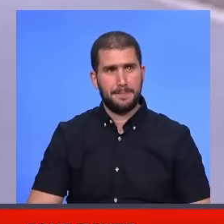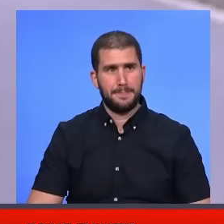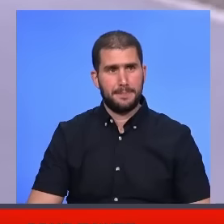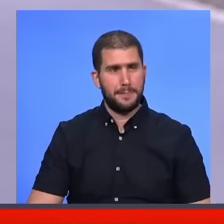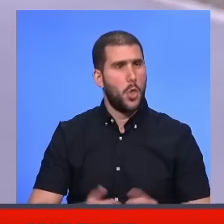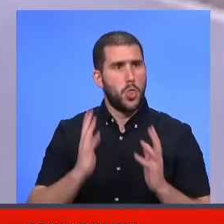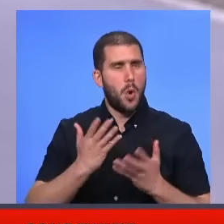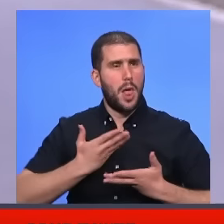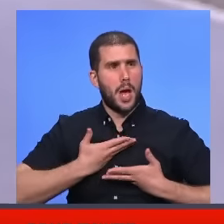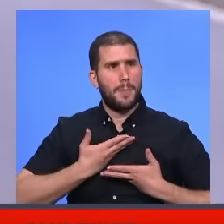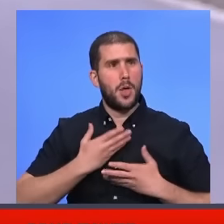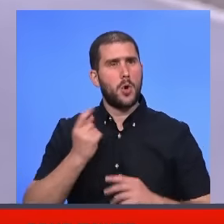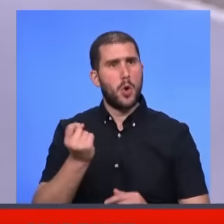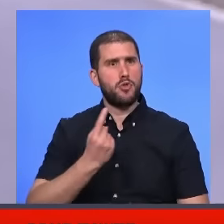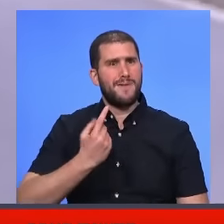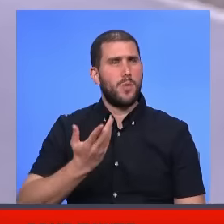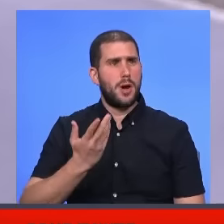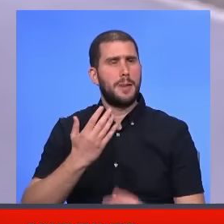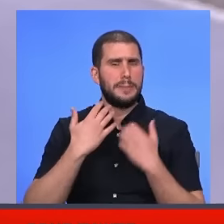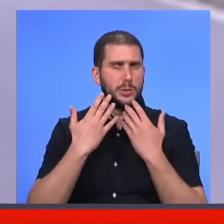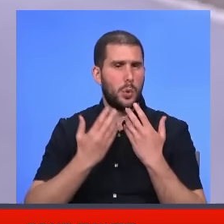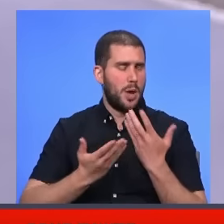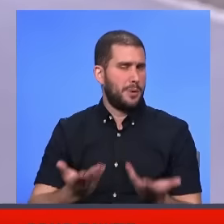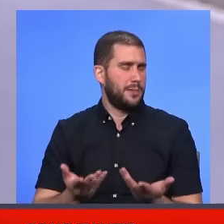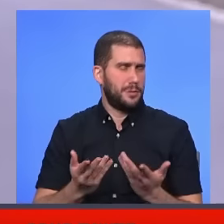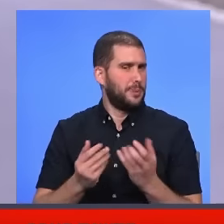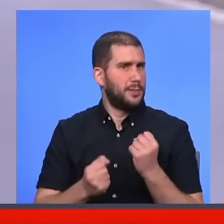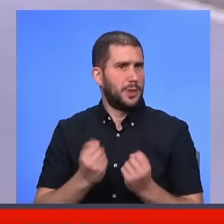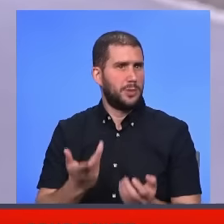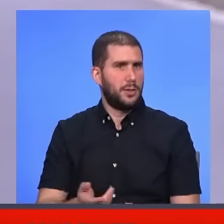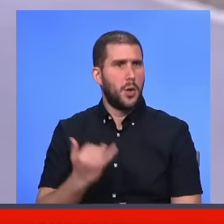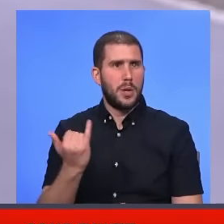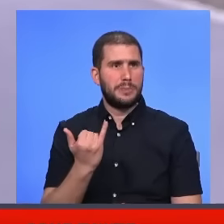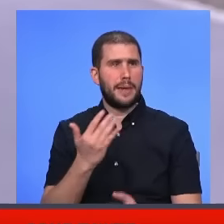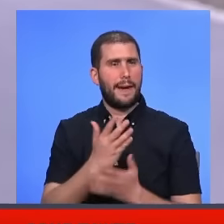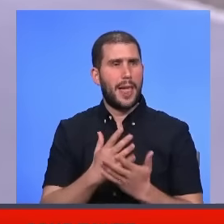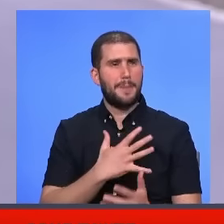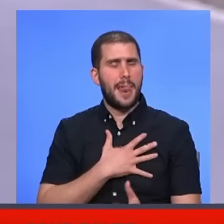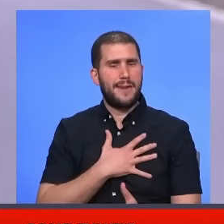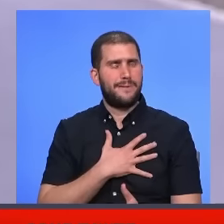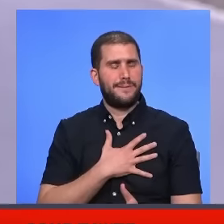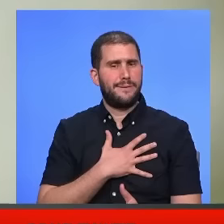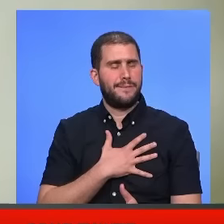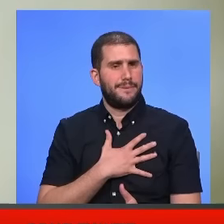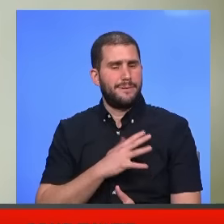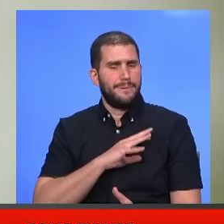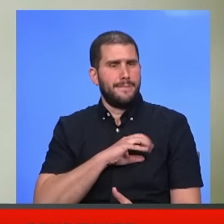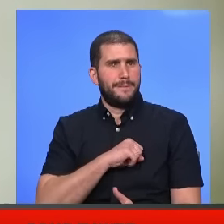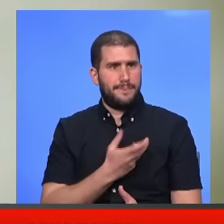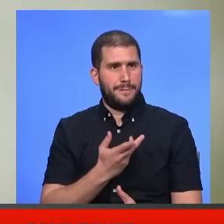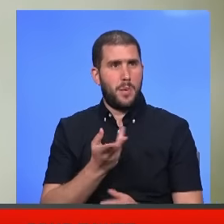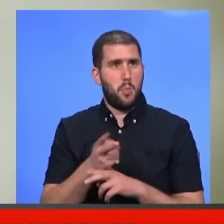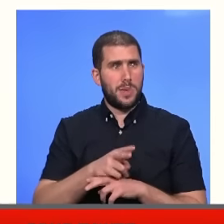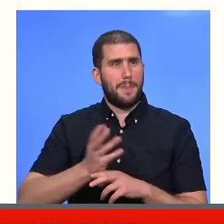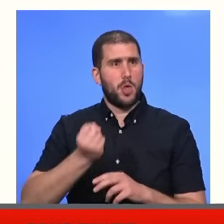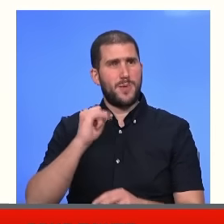פשוט נורא לקבל כל שבוע בשורה כזאת. כל פעם חלק מהלב שלנו נשאר שם. מותם של החטופים